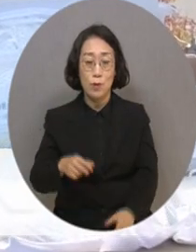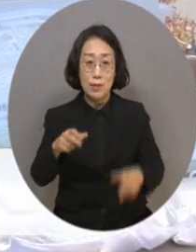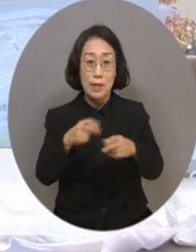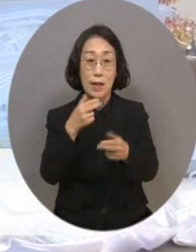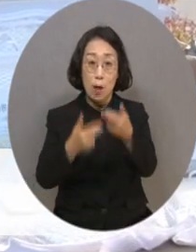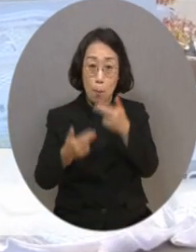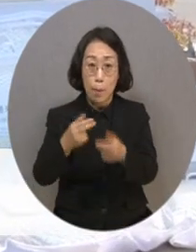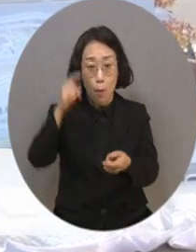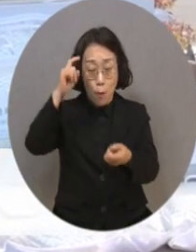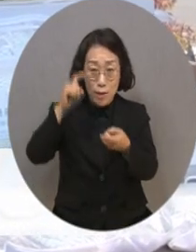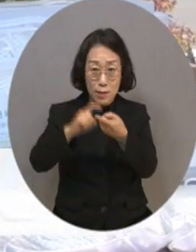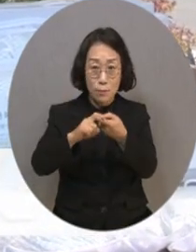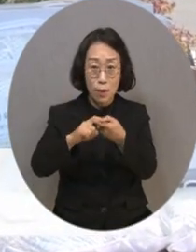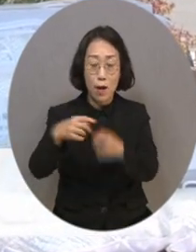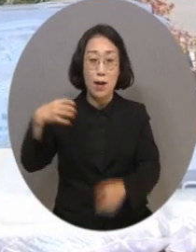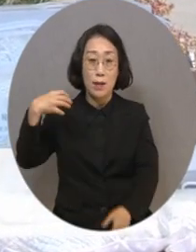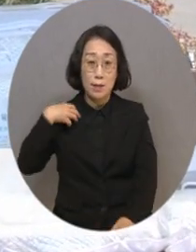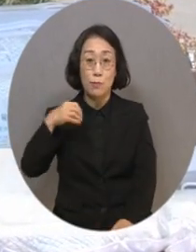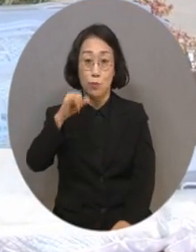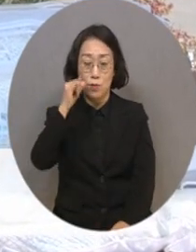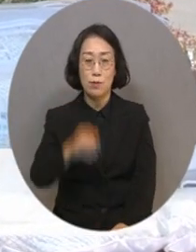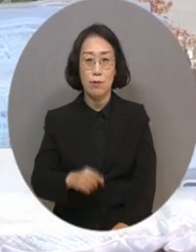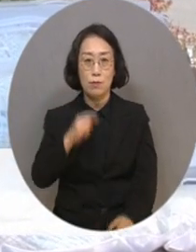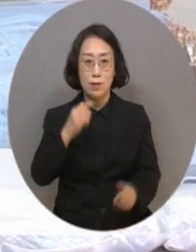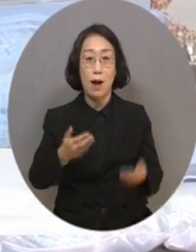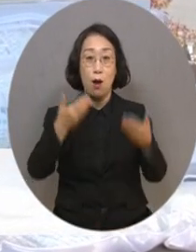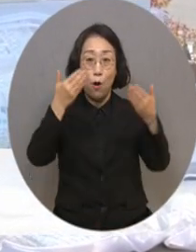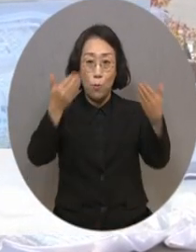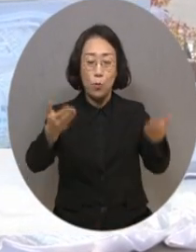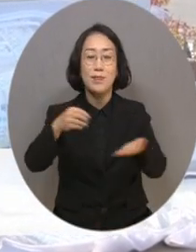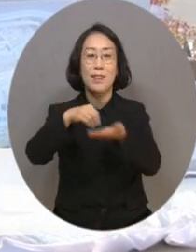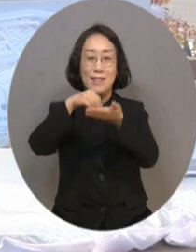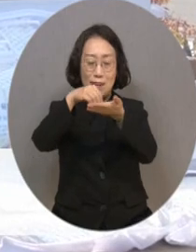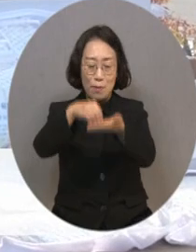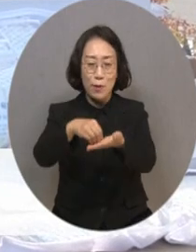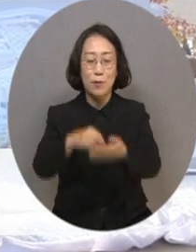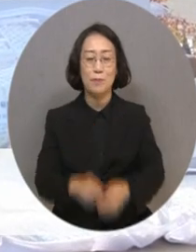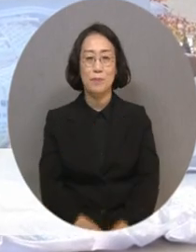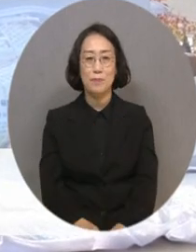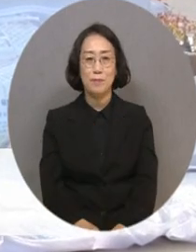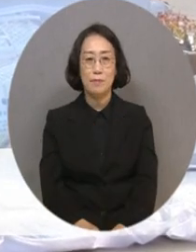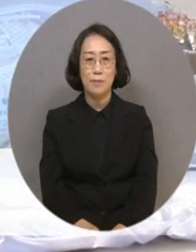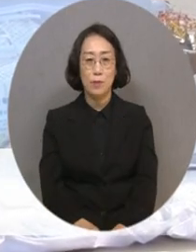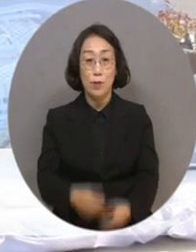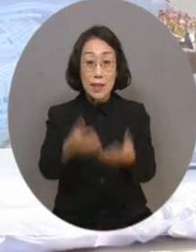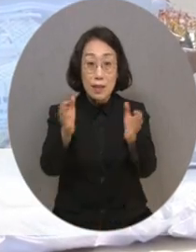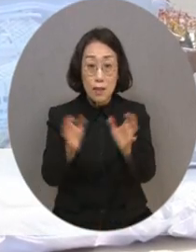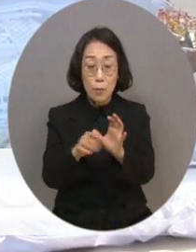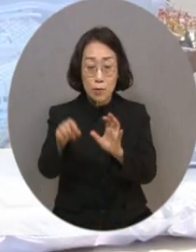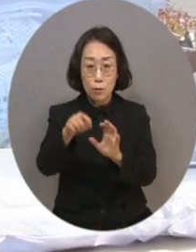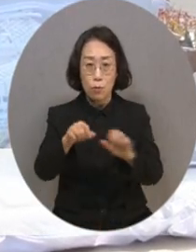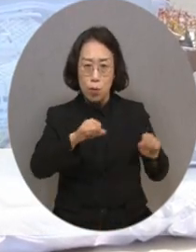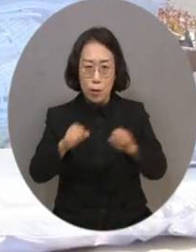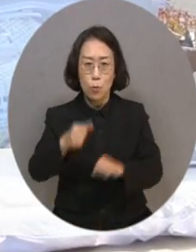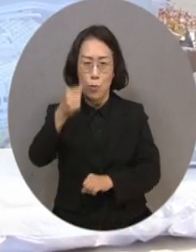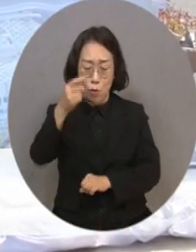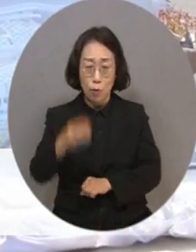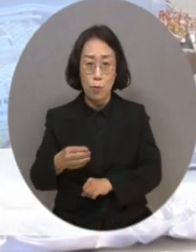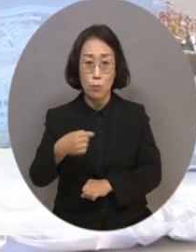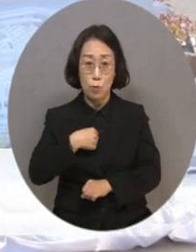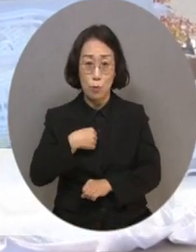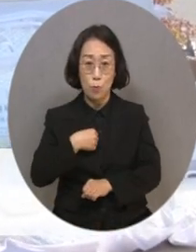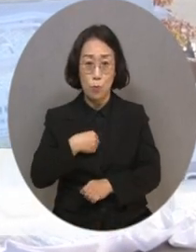관심과 의무가 좀 있다 보니까 항상 봉사하게 됐고요. 저희 로터리클럽에서 항상 이런 일들을 많이 하다